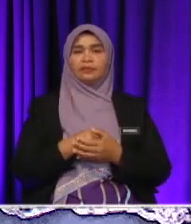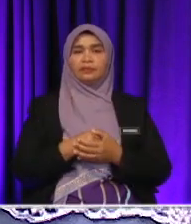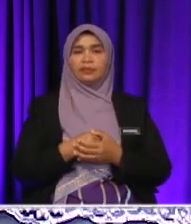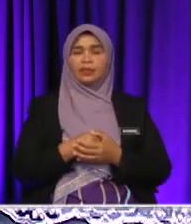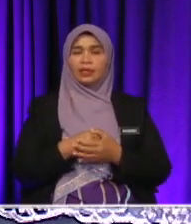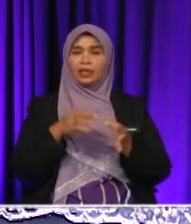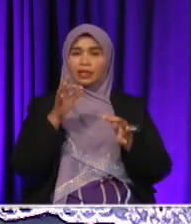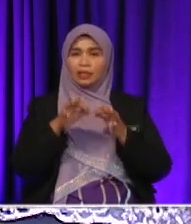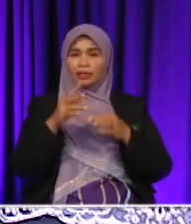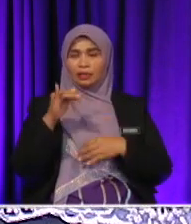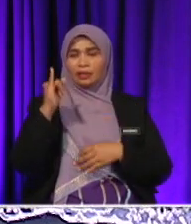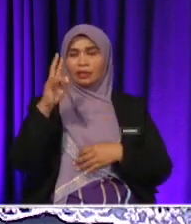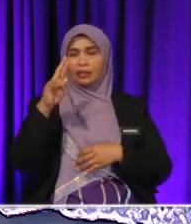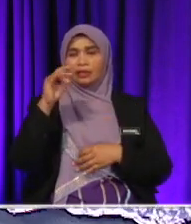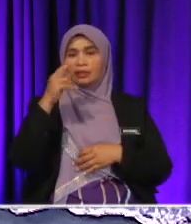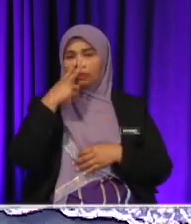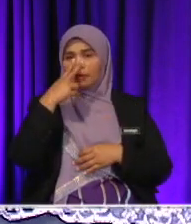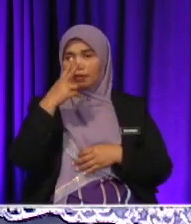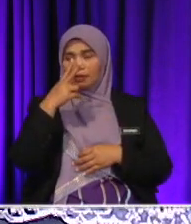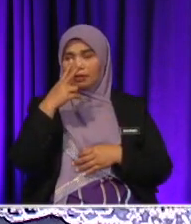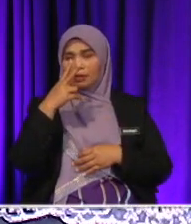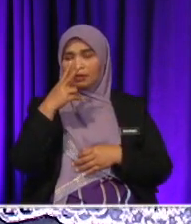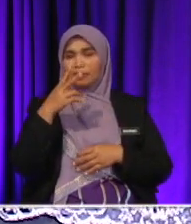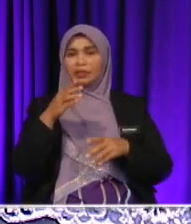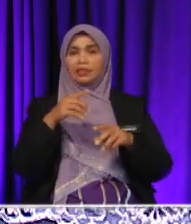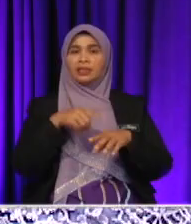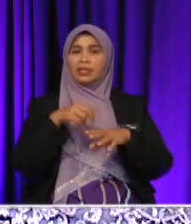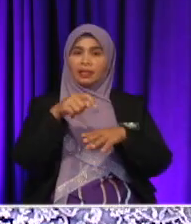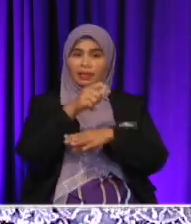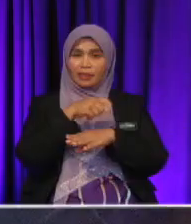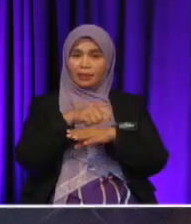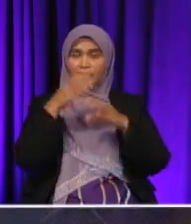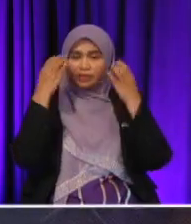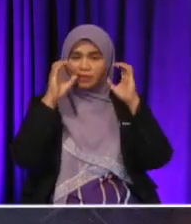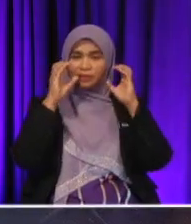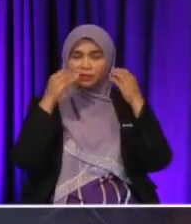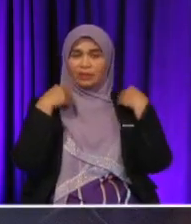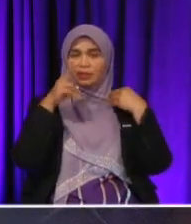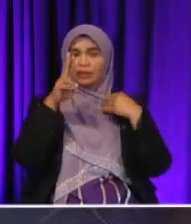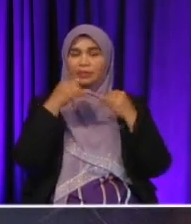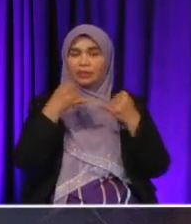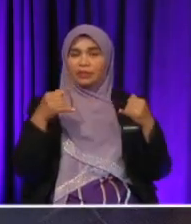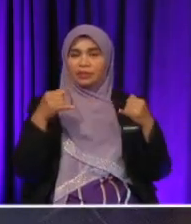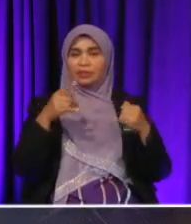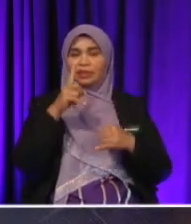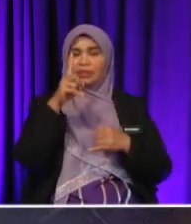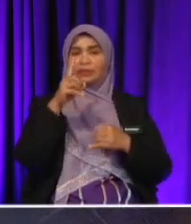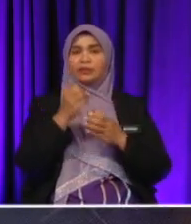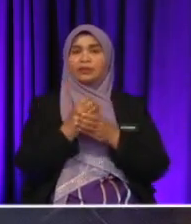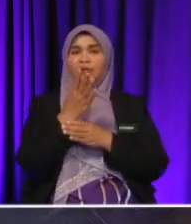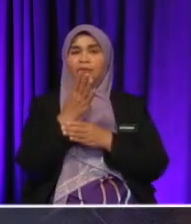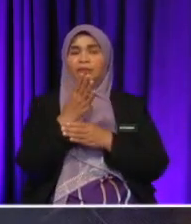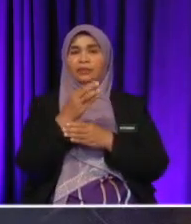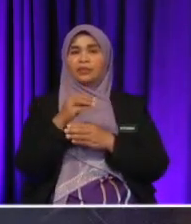kalau event tengok sebenarnya dekat taman Cikgu itu ada dua jenis satu adalah tumbuhan yang